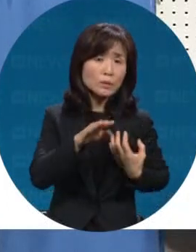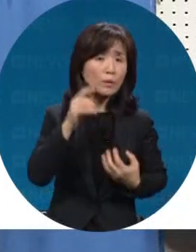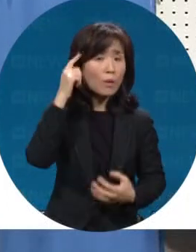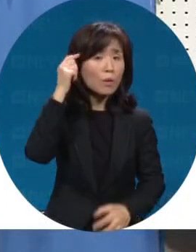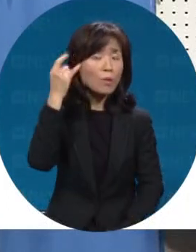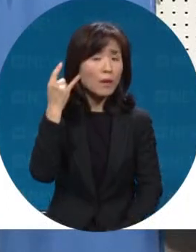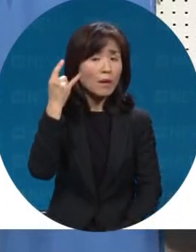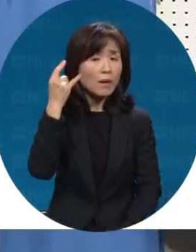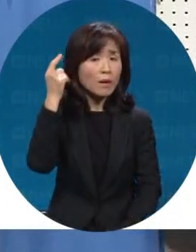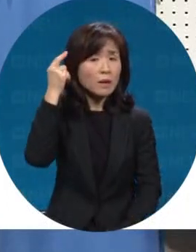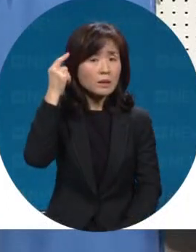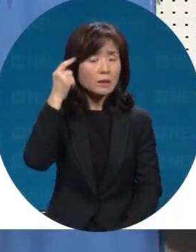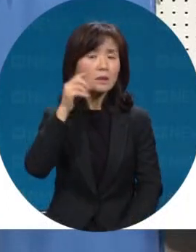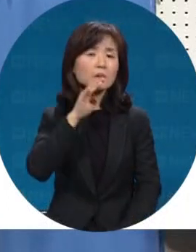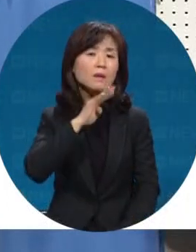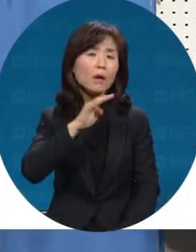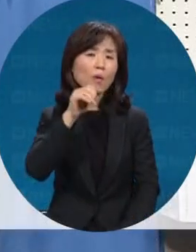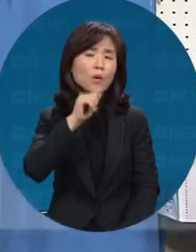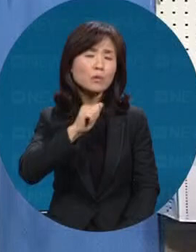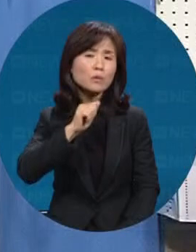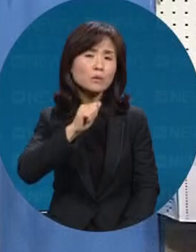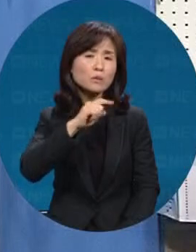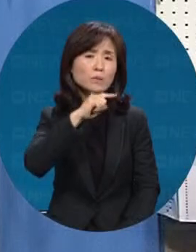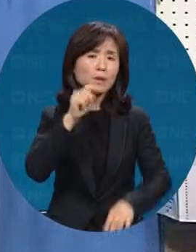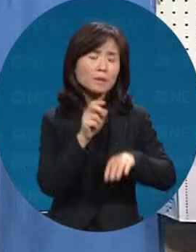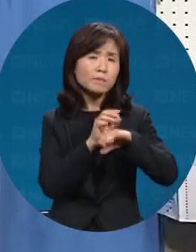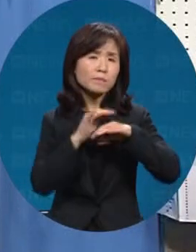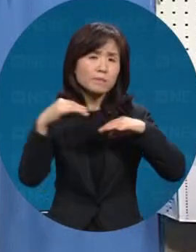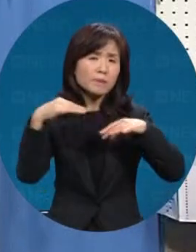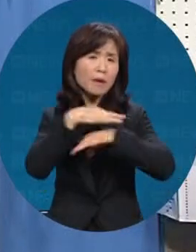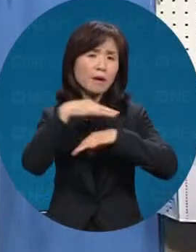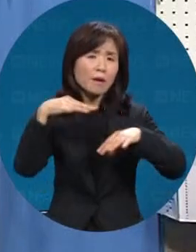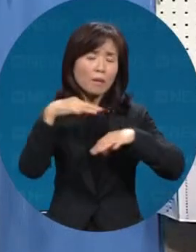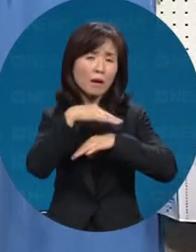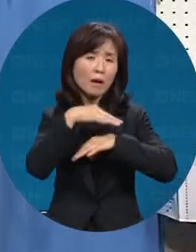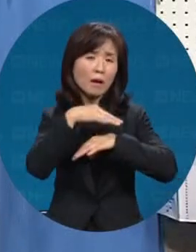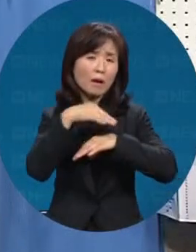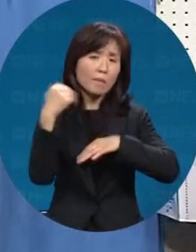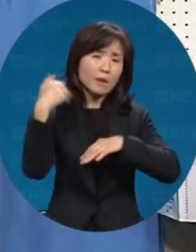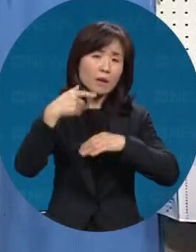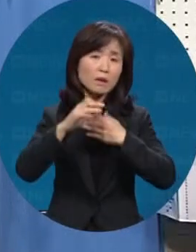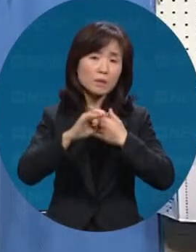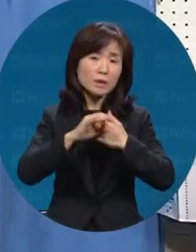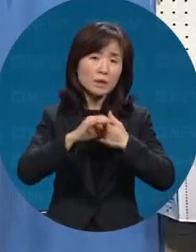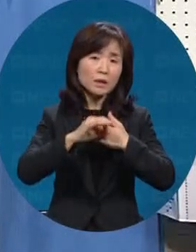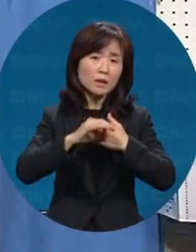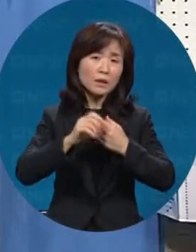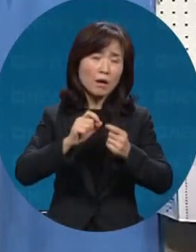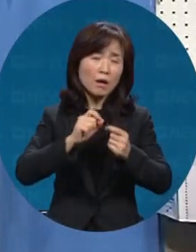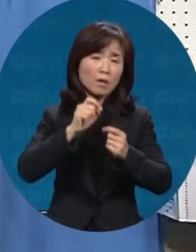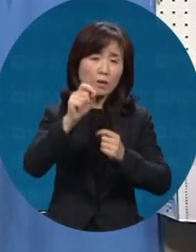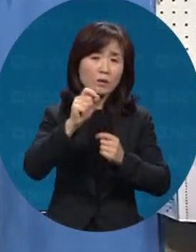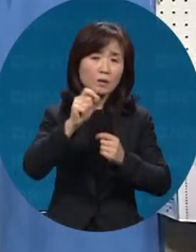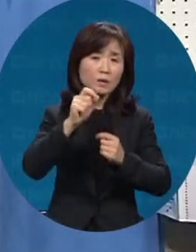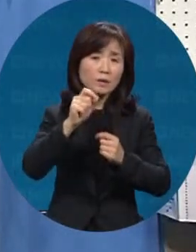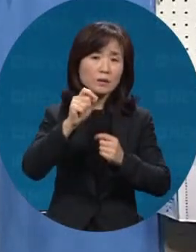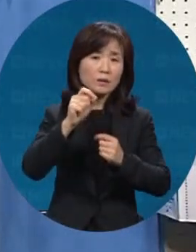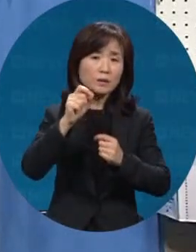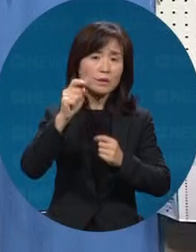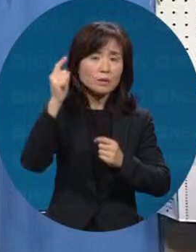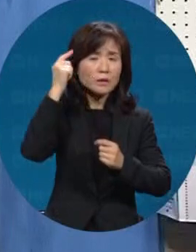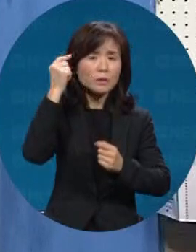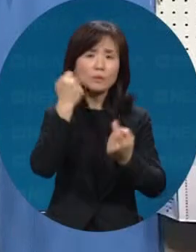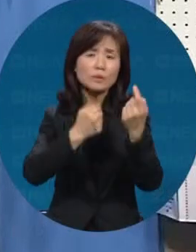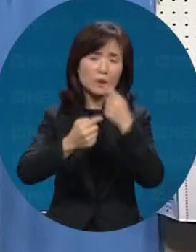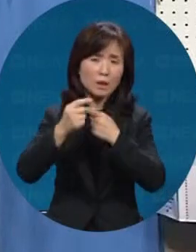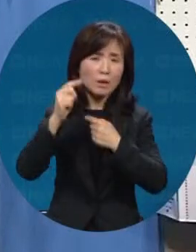뇌는 4 내지 5분간의 혈류가 안 가게 되면 영구적 손상을 입거나 뇌사로 가게 됩니다. 이를 막아줄 수